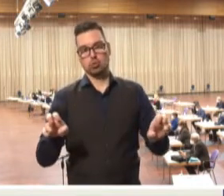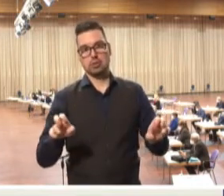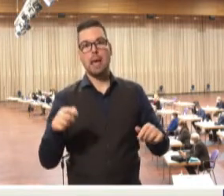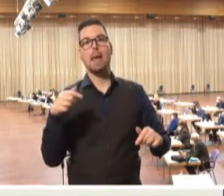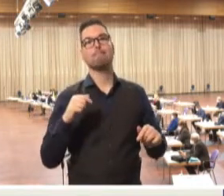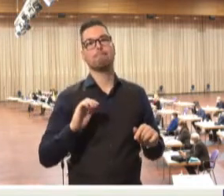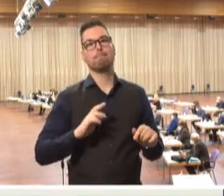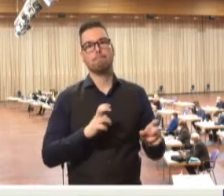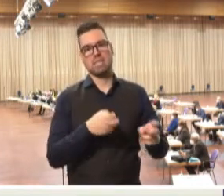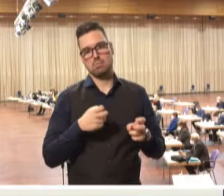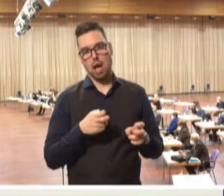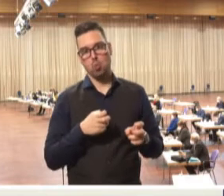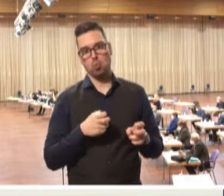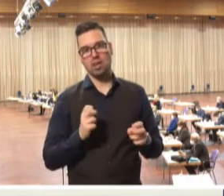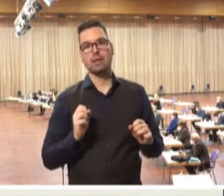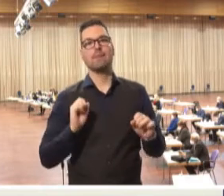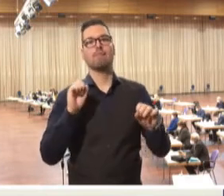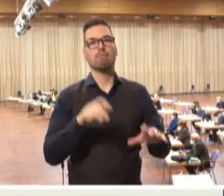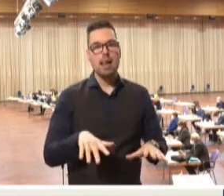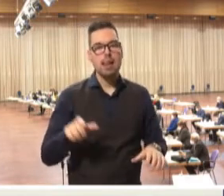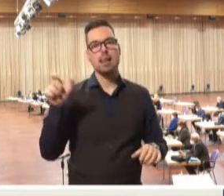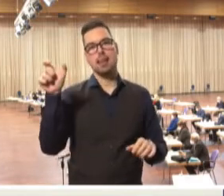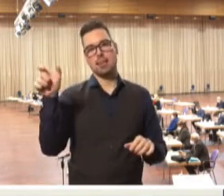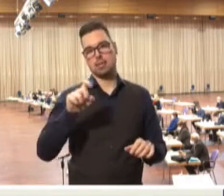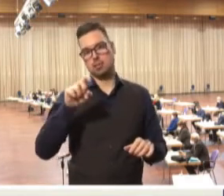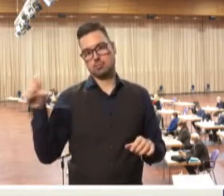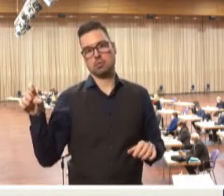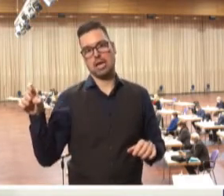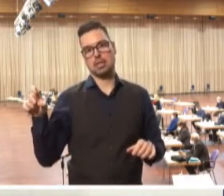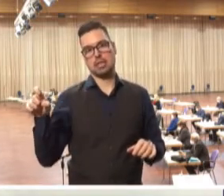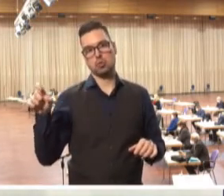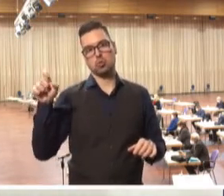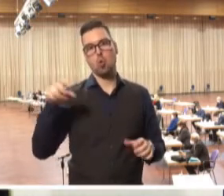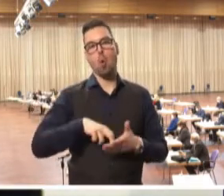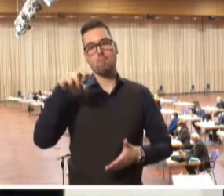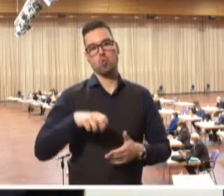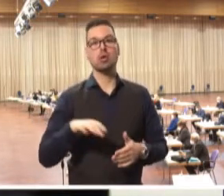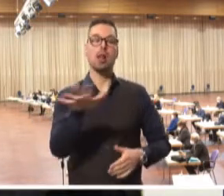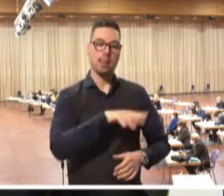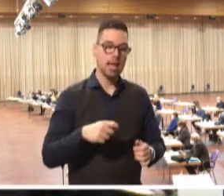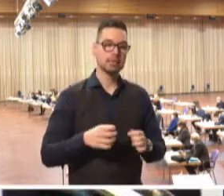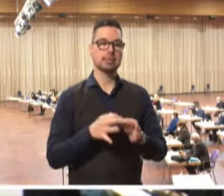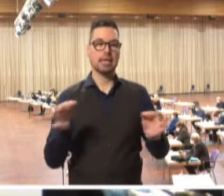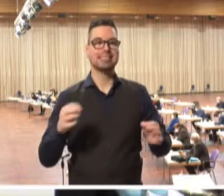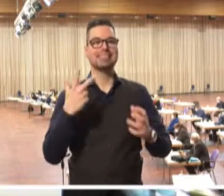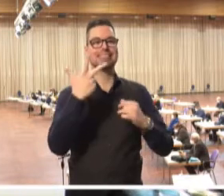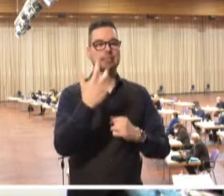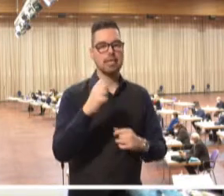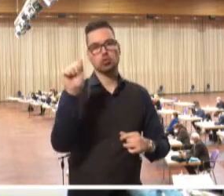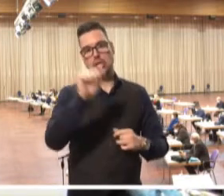Kinder- und Jugendpsychiatrie Homburg, dessen Bezeichnung mit Beschluss des Landtages vom